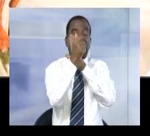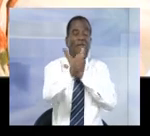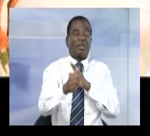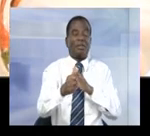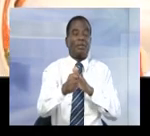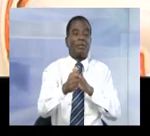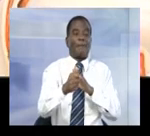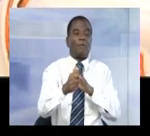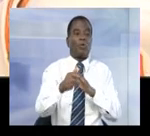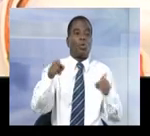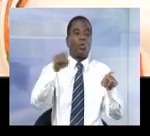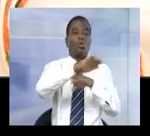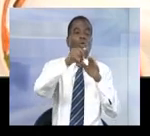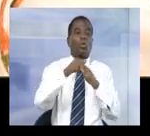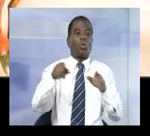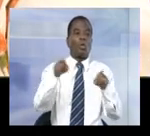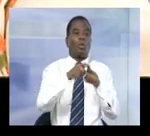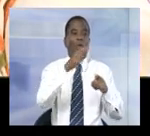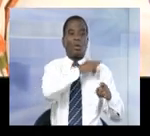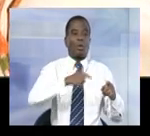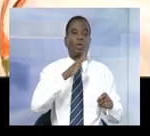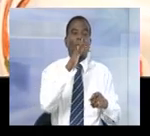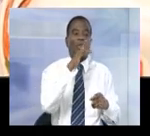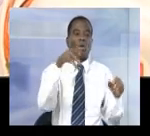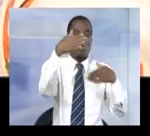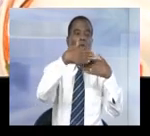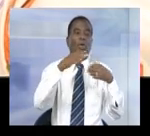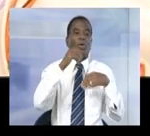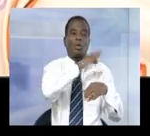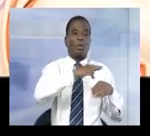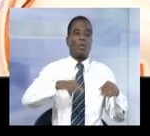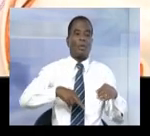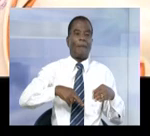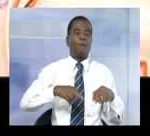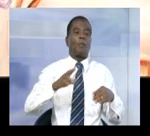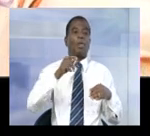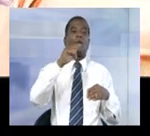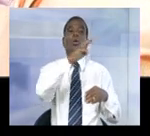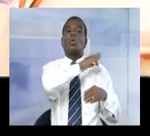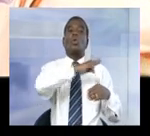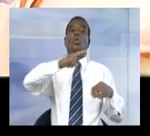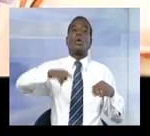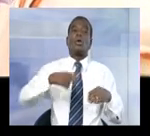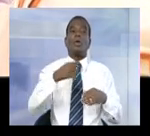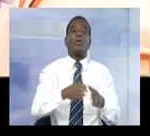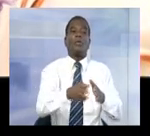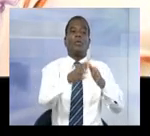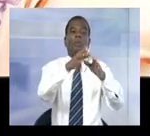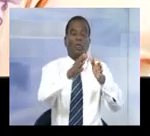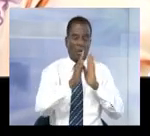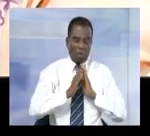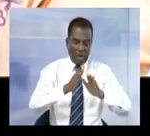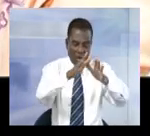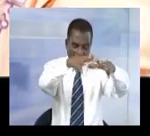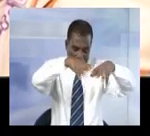cher époux, tout comme la reine-mère aux côtés du roi, Sa Majesté Nanamboa Kwasi III vous prie d'accepter,